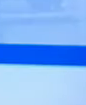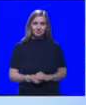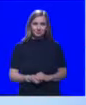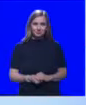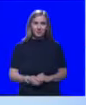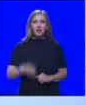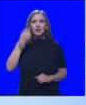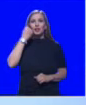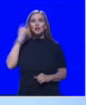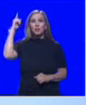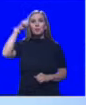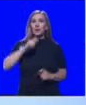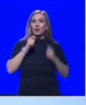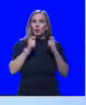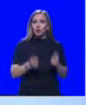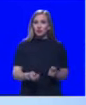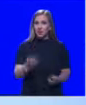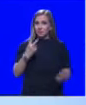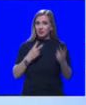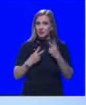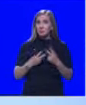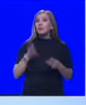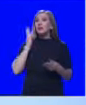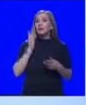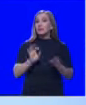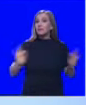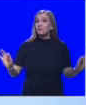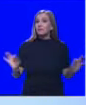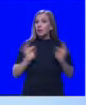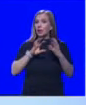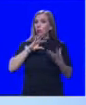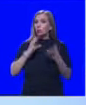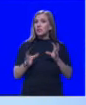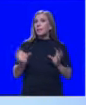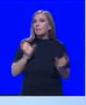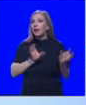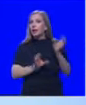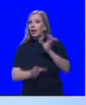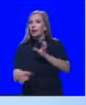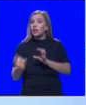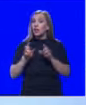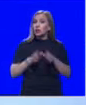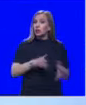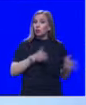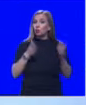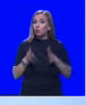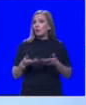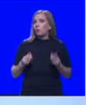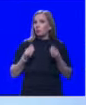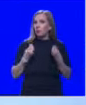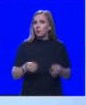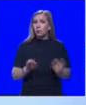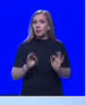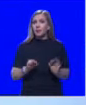Здравейте с още от деня. Върви ли се към финалното политическо пренареждане или то ще се отложи за по-подходящ момент?